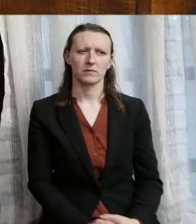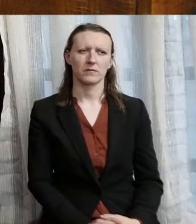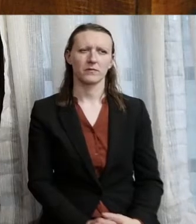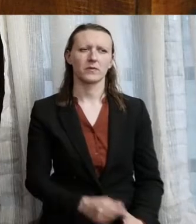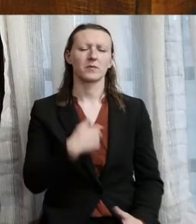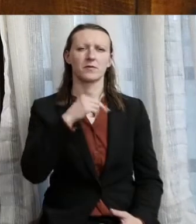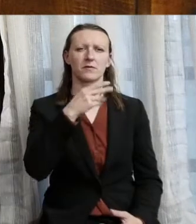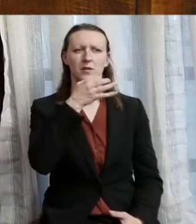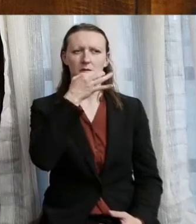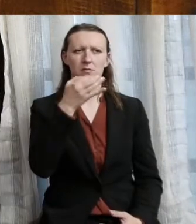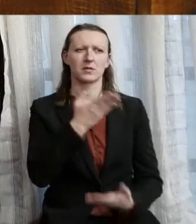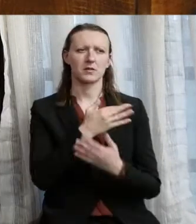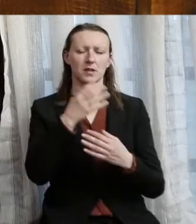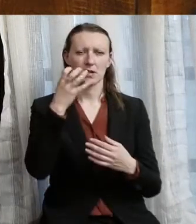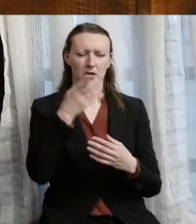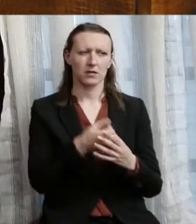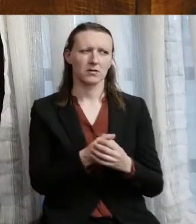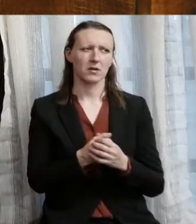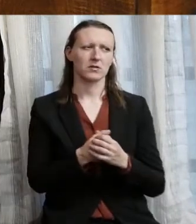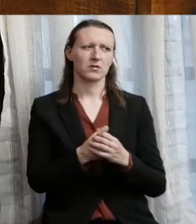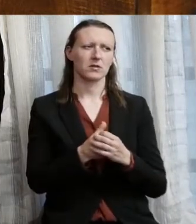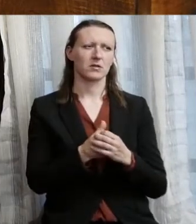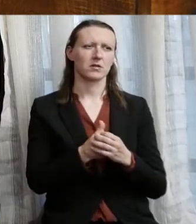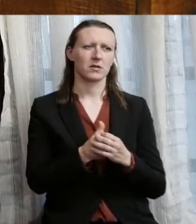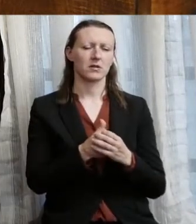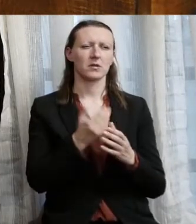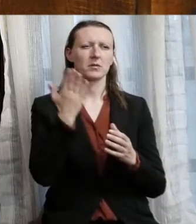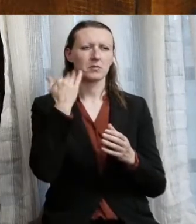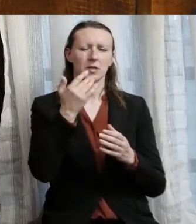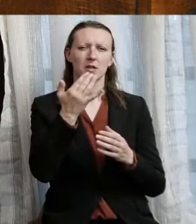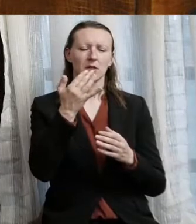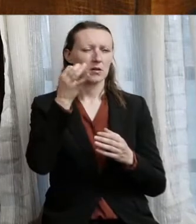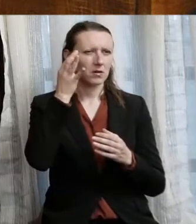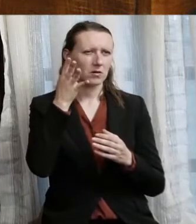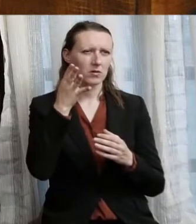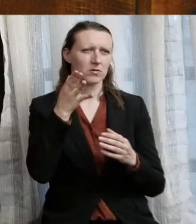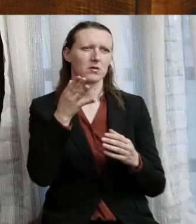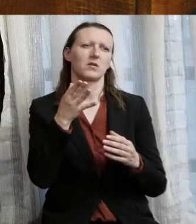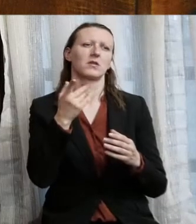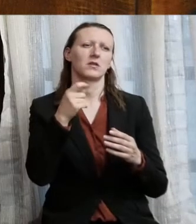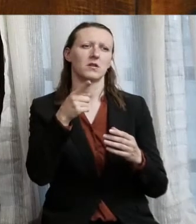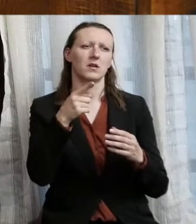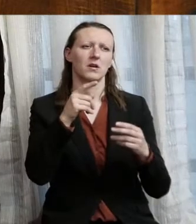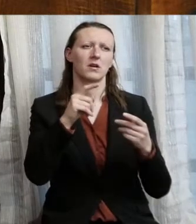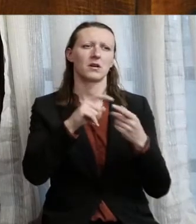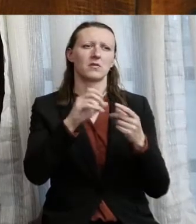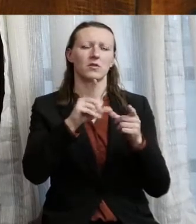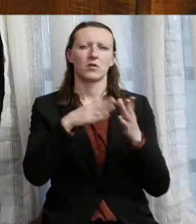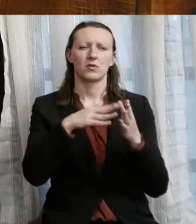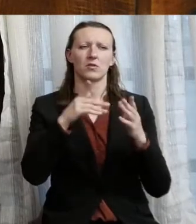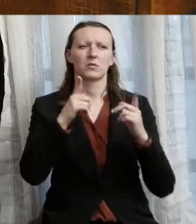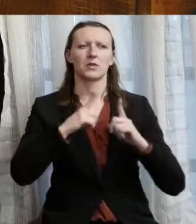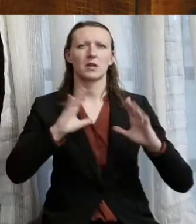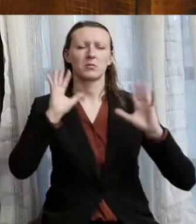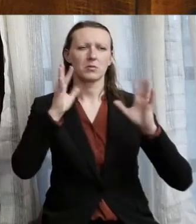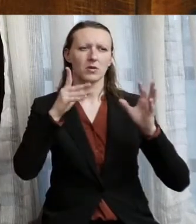Evo, ja imam dva pitanja za gradonačelnika. Prije nekoliko dana na forumu održan je miran